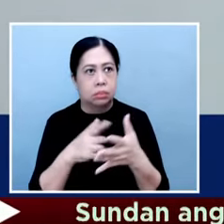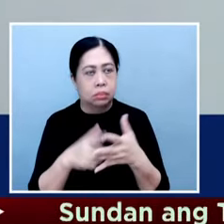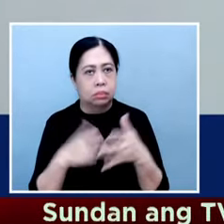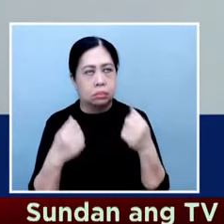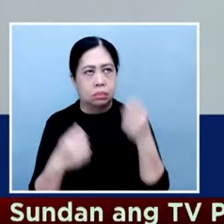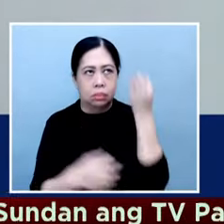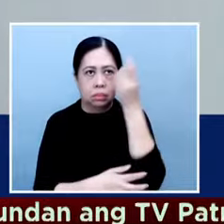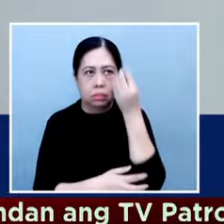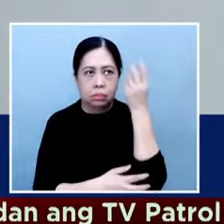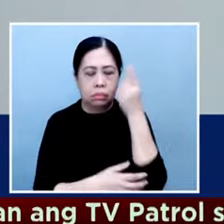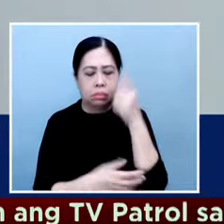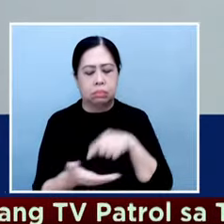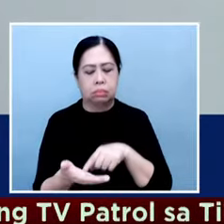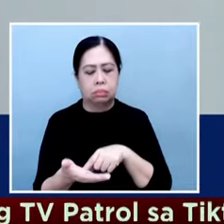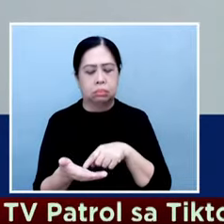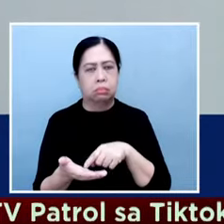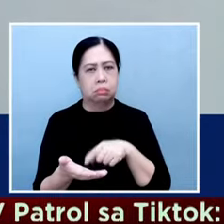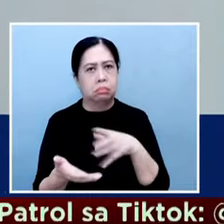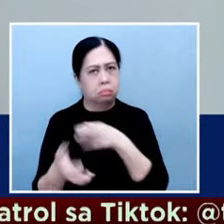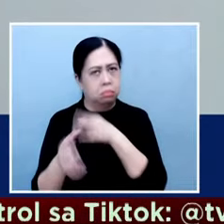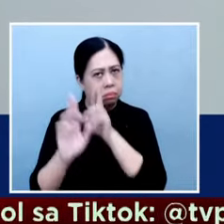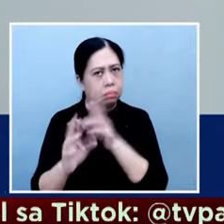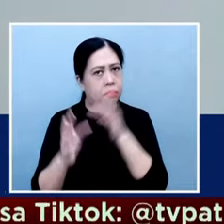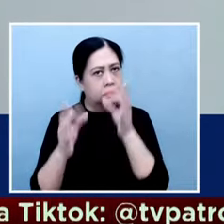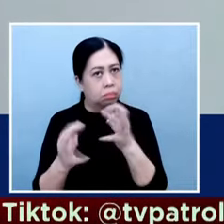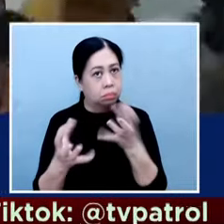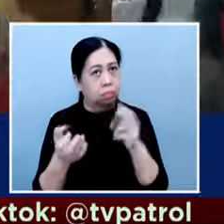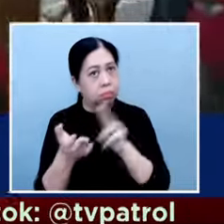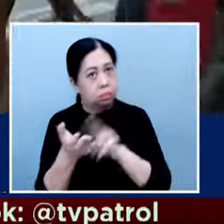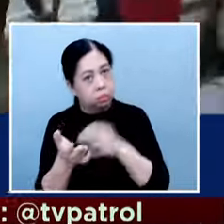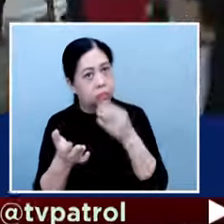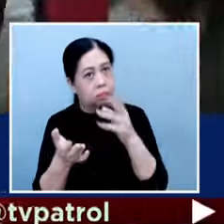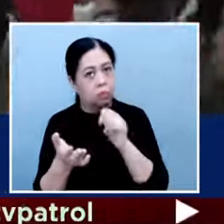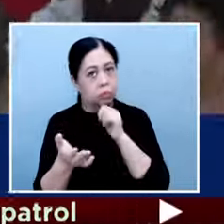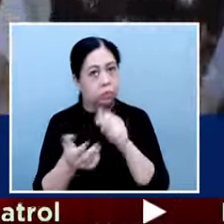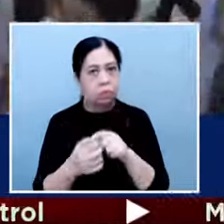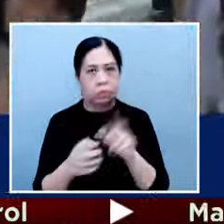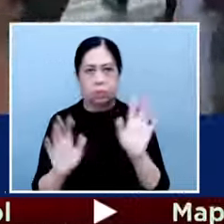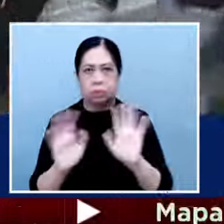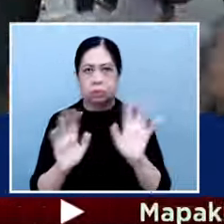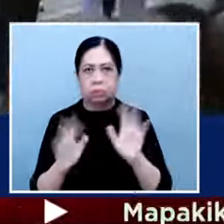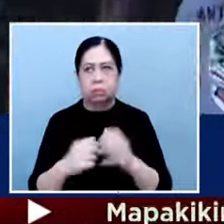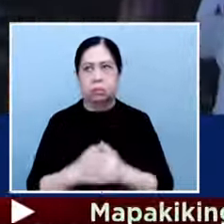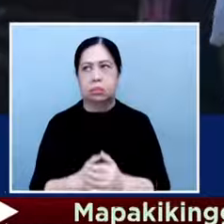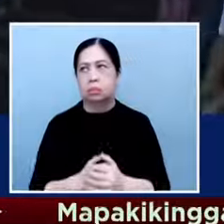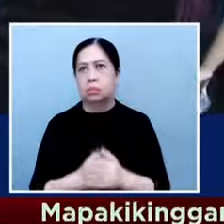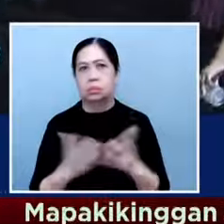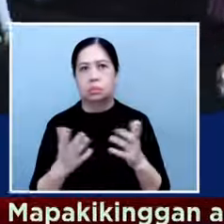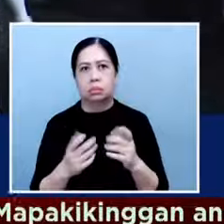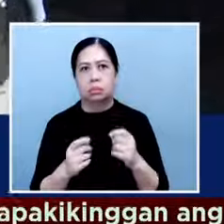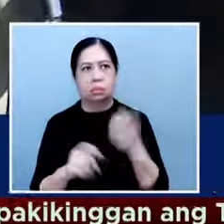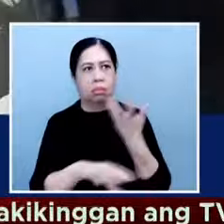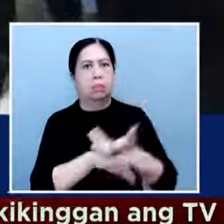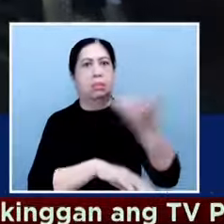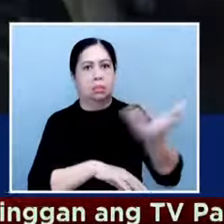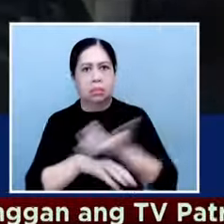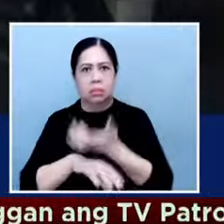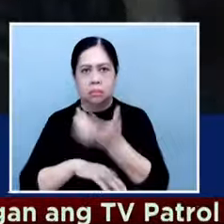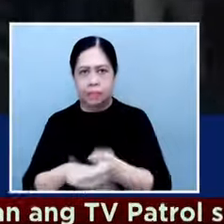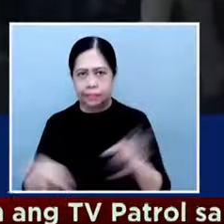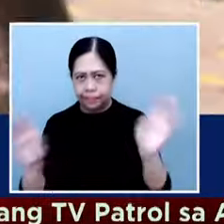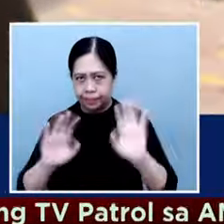reflected over it, then we respect the decision of the people. Pero hindi dapat sila na lilinlangin